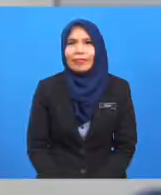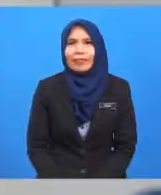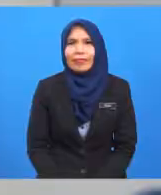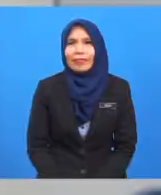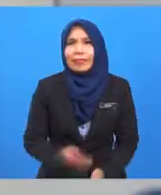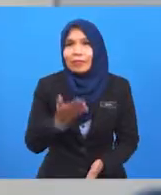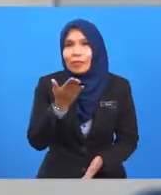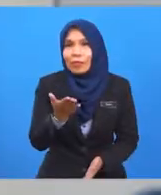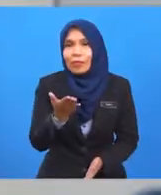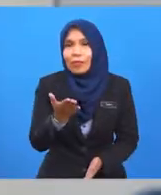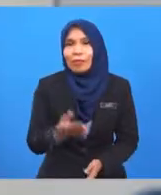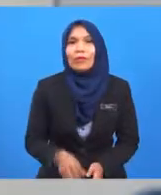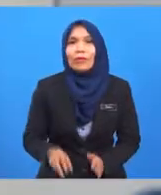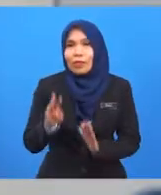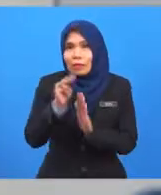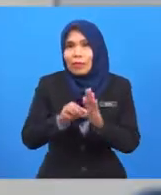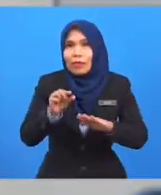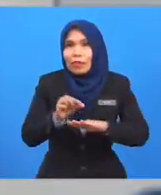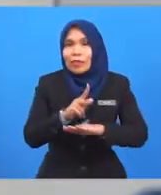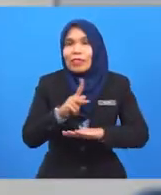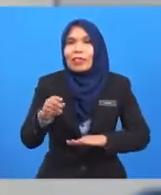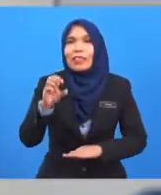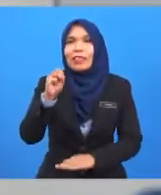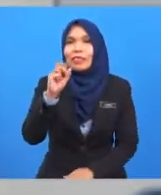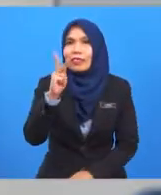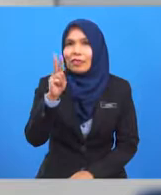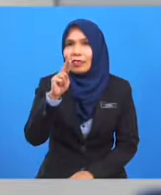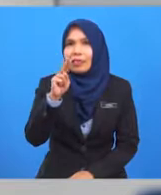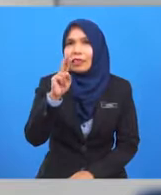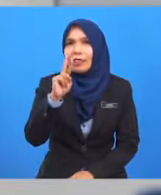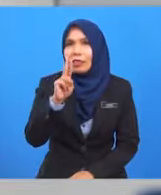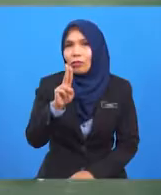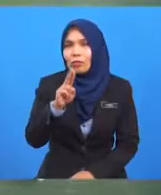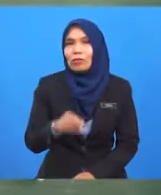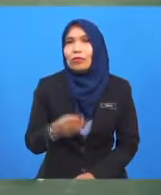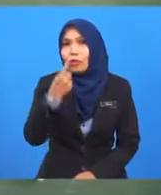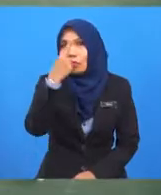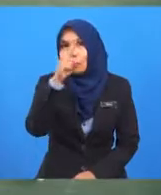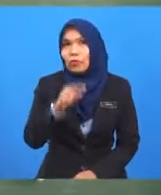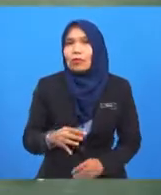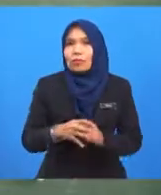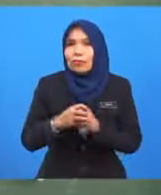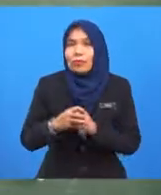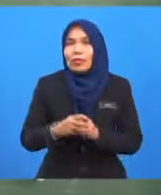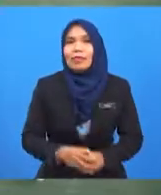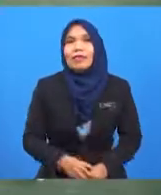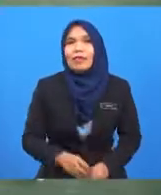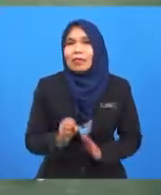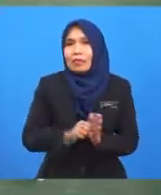Pernahkah kamu menggunakan skru untuk mengetatkan sesuatu objek?